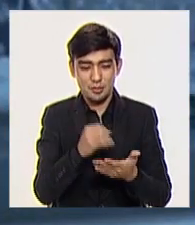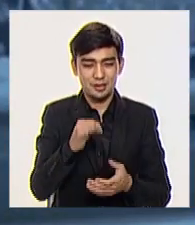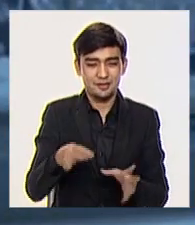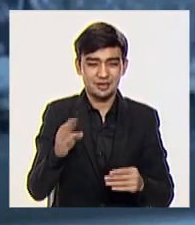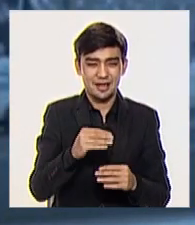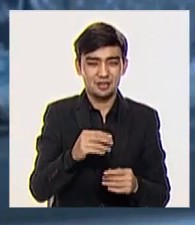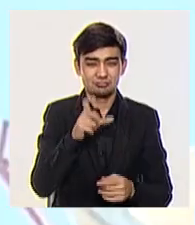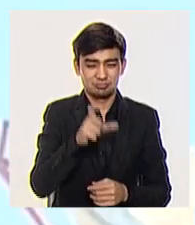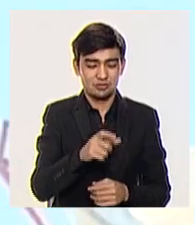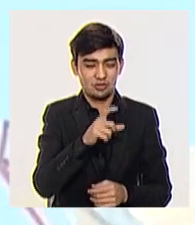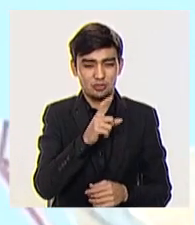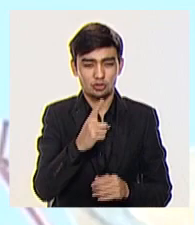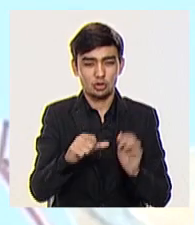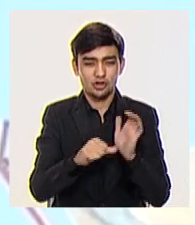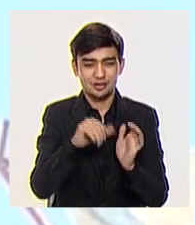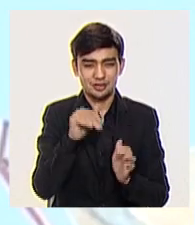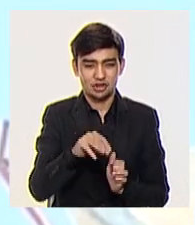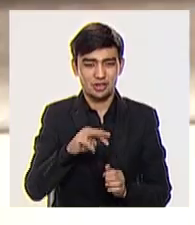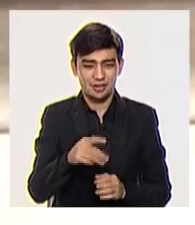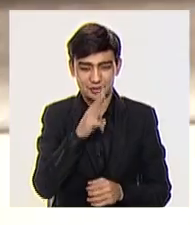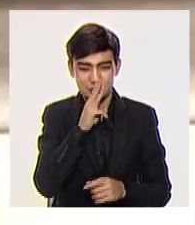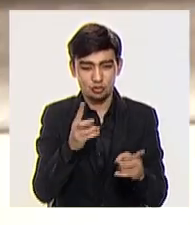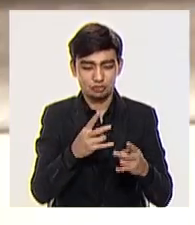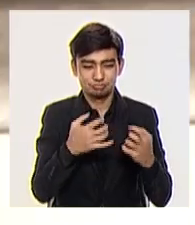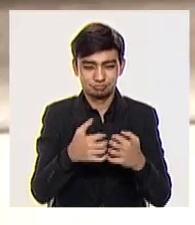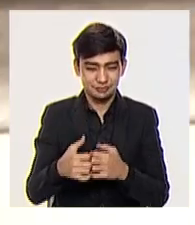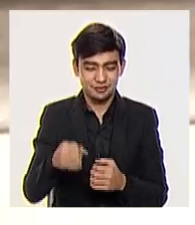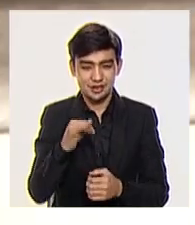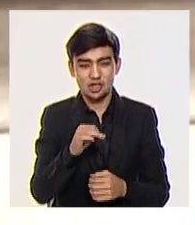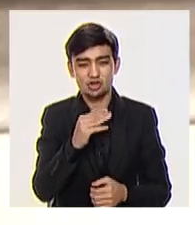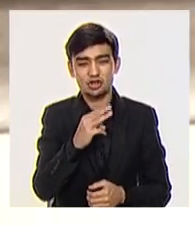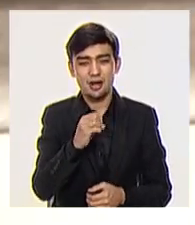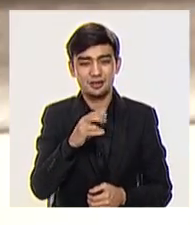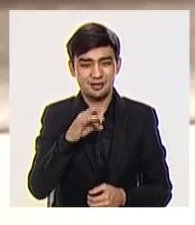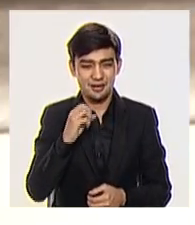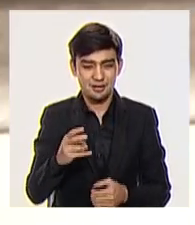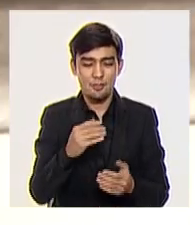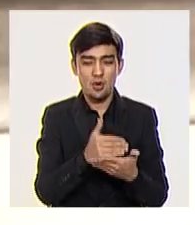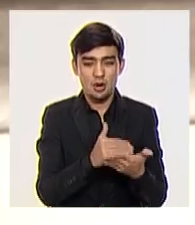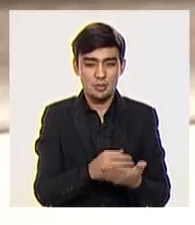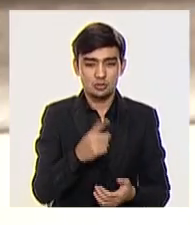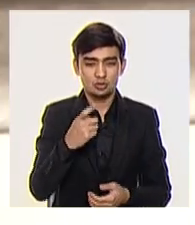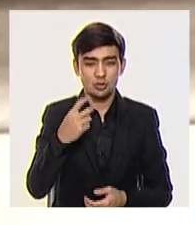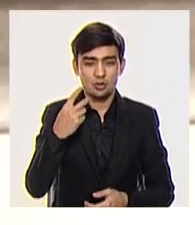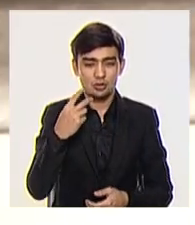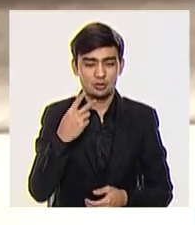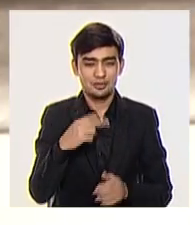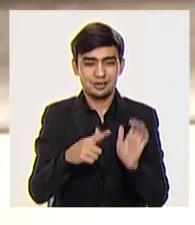не должен превышать 106 тысяч тенге. По программе «Шанырах» не более 127 тысяч тенге.